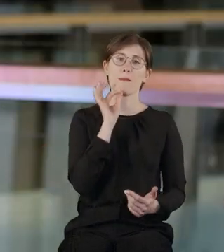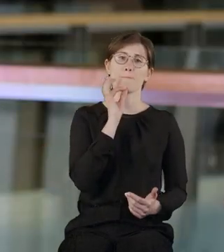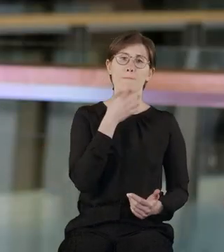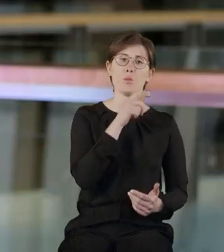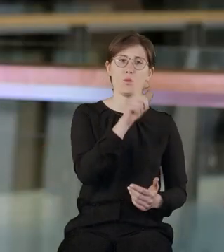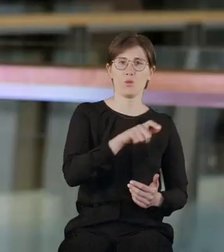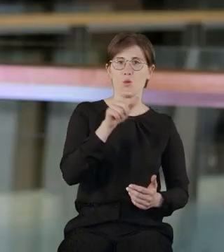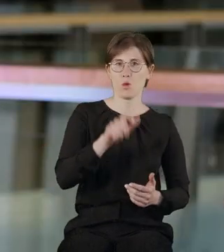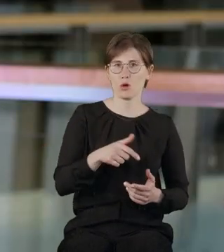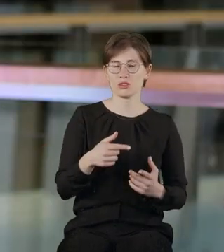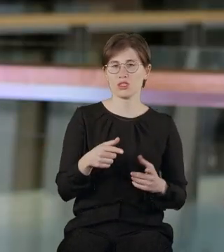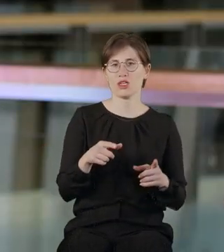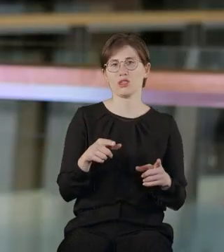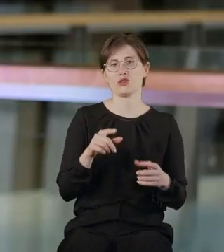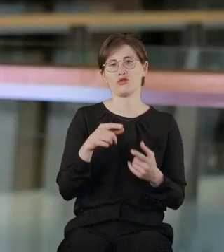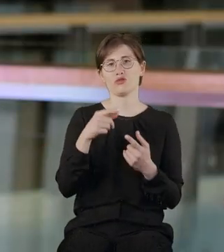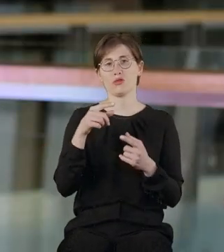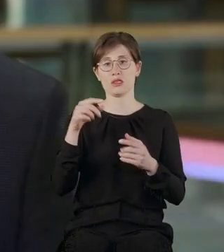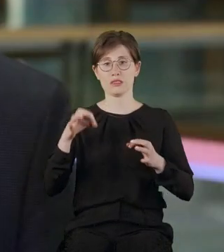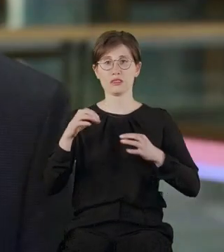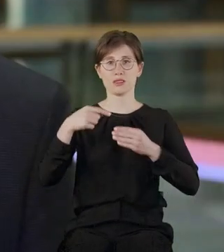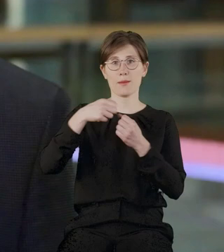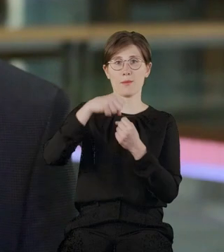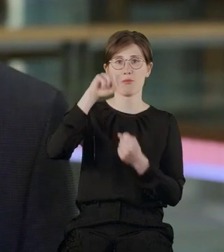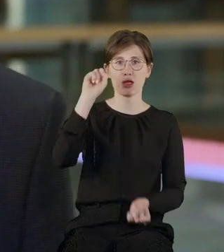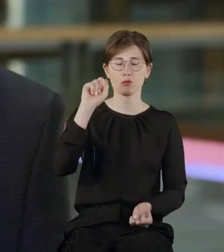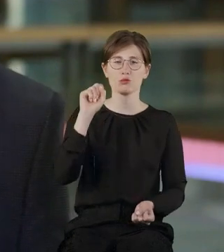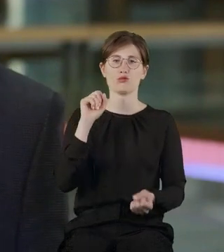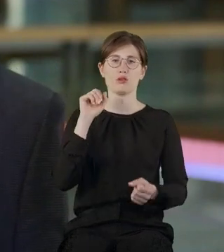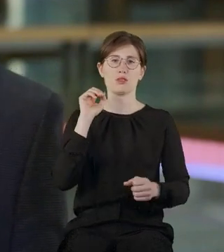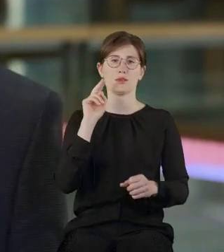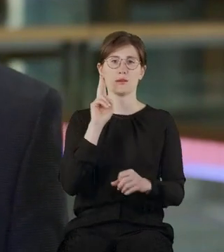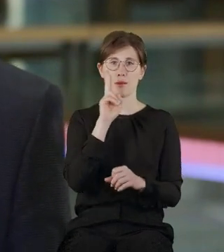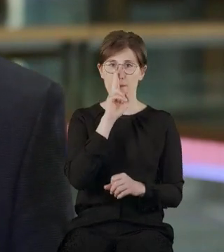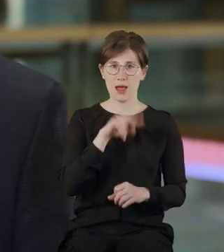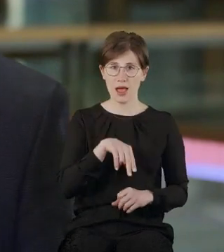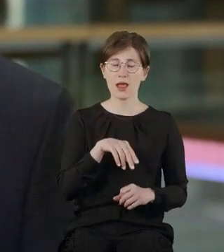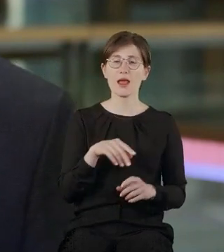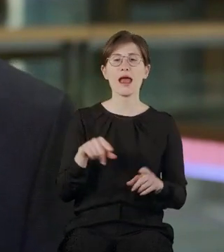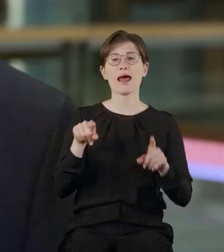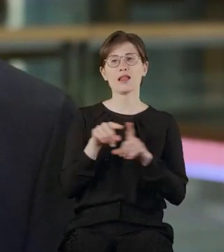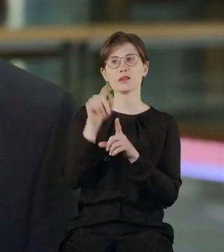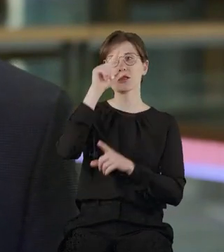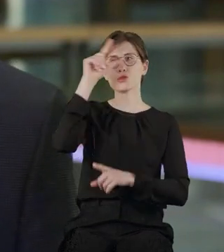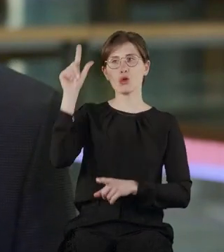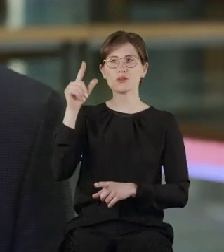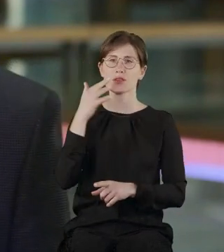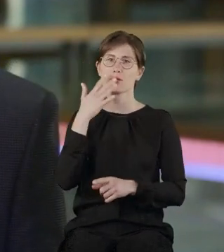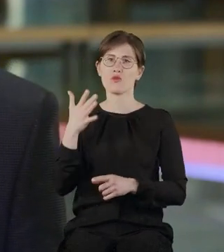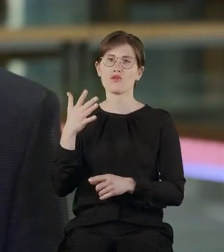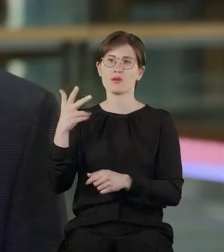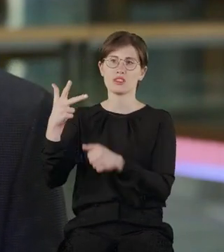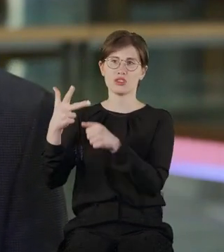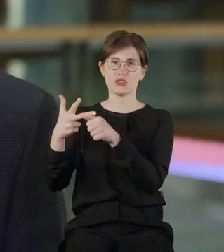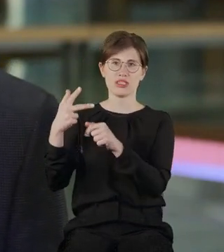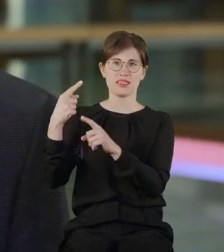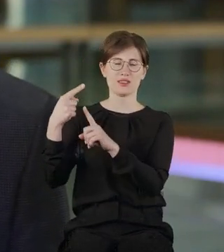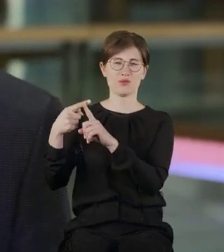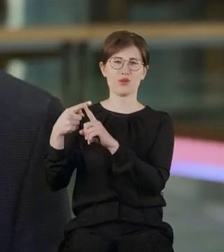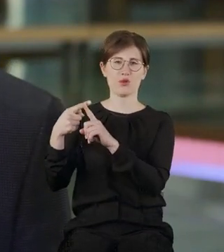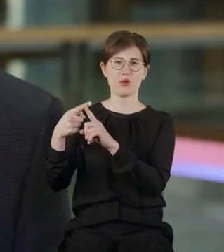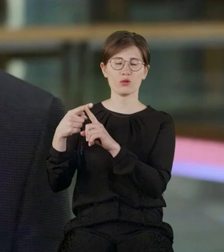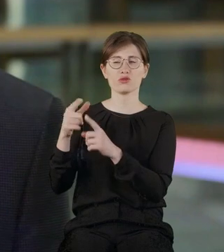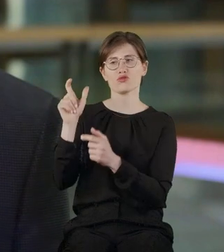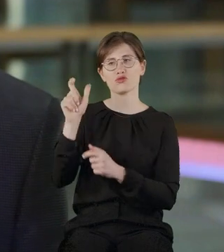młodzieży, tegorocznych maturzystów, jak i ludzi. My nazywamy takie osoby 30+,